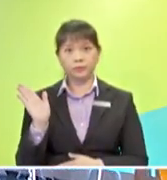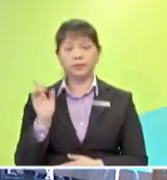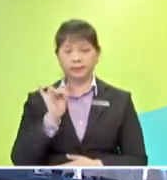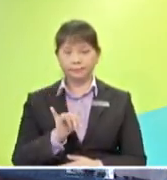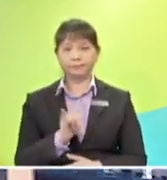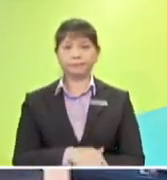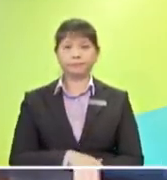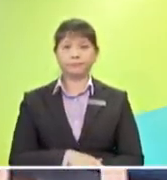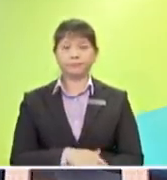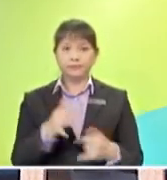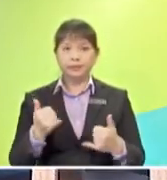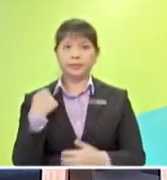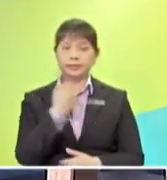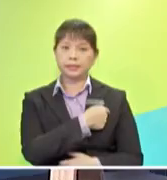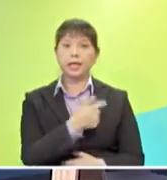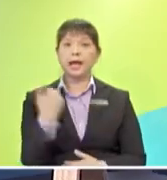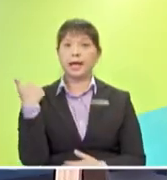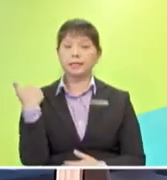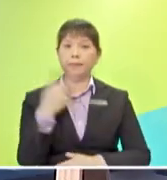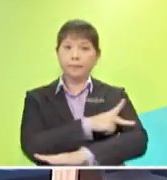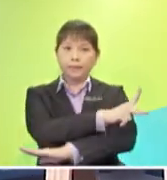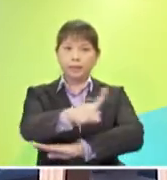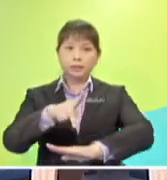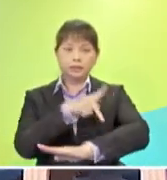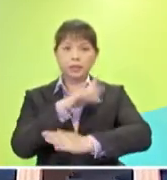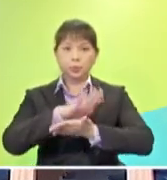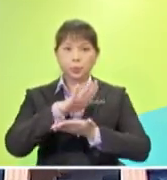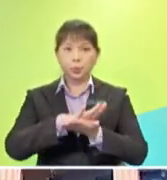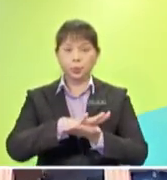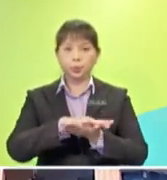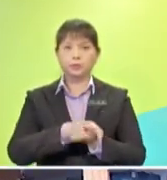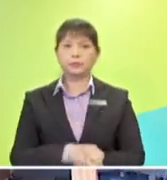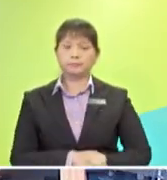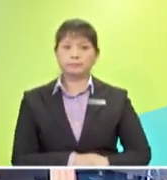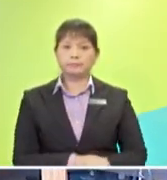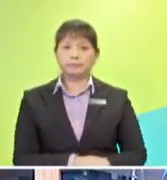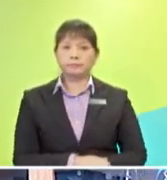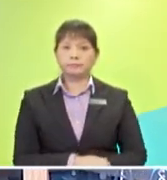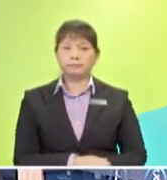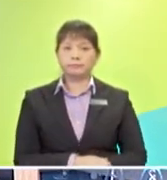seterusnya kita ada Padang sekolah pada sekolah